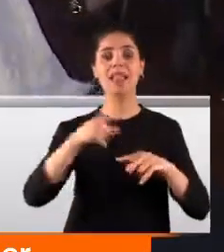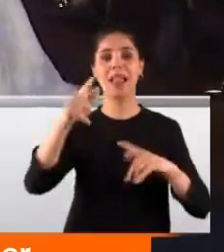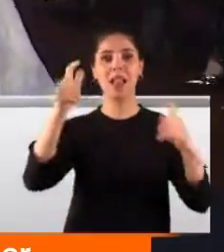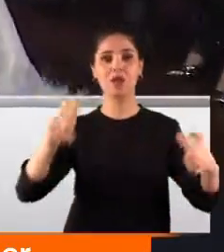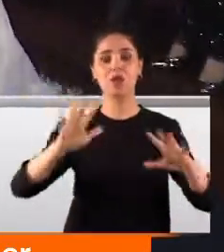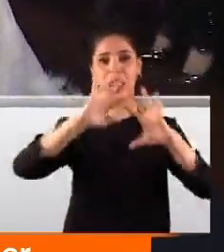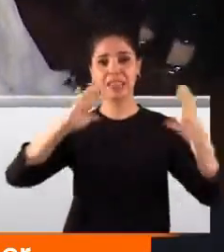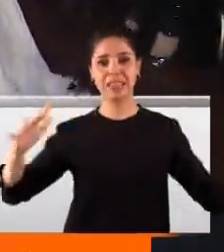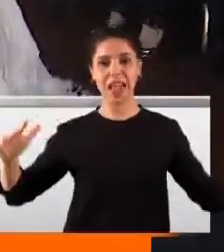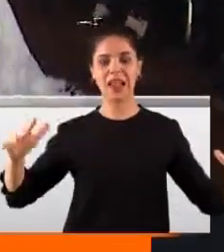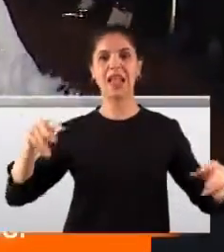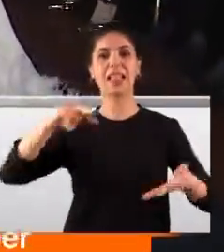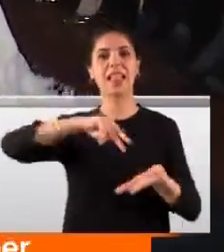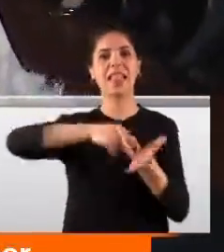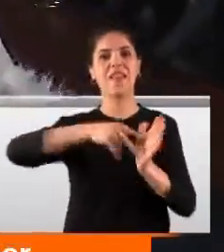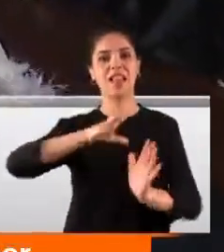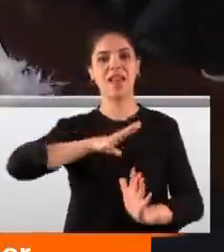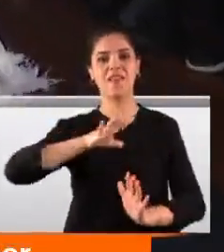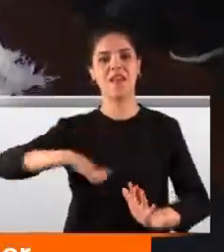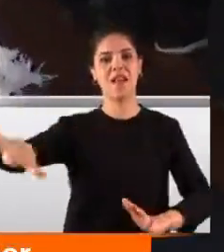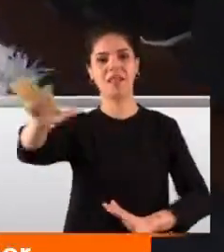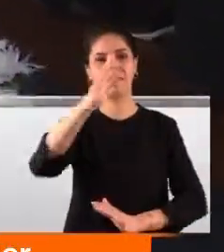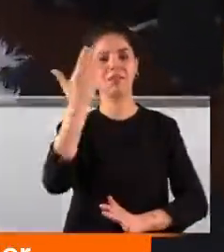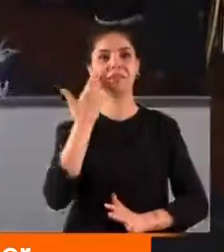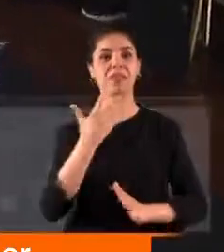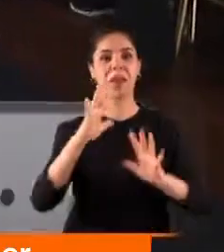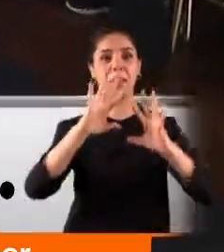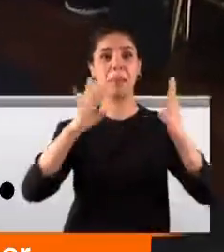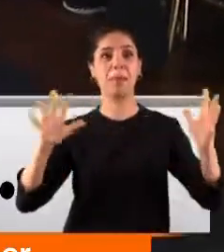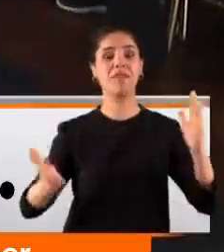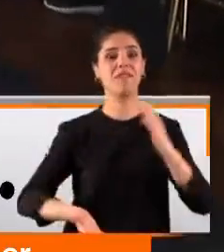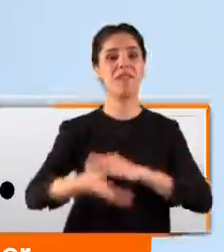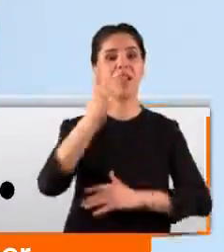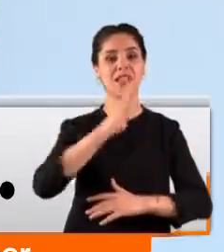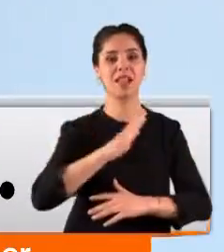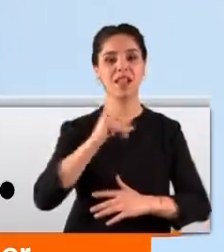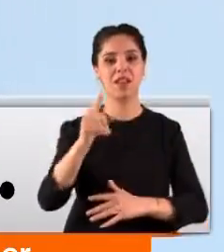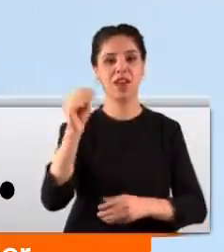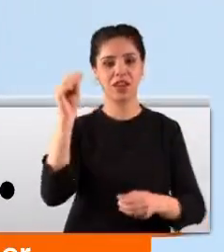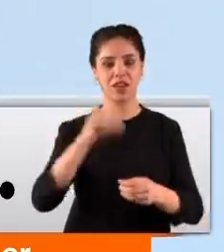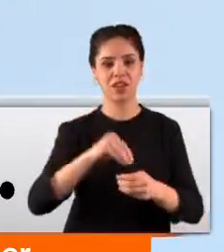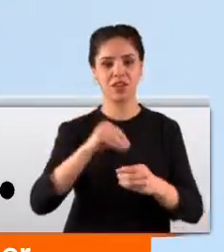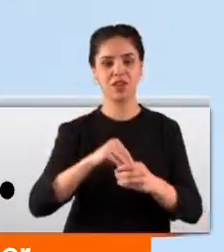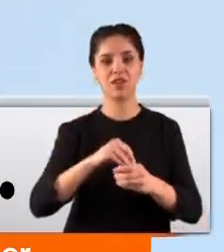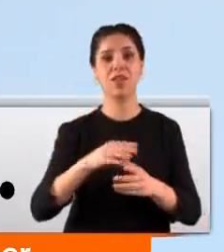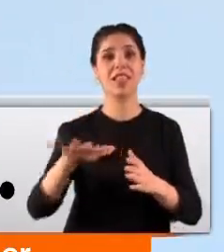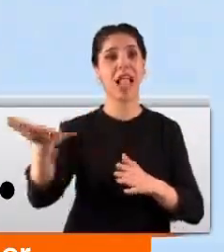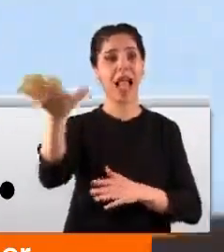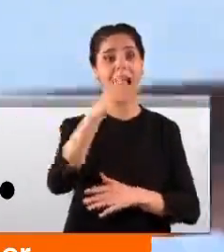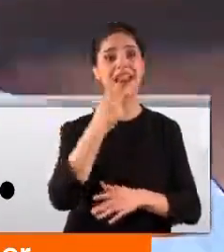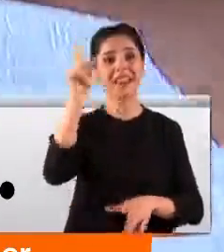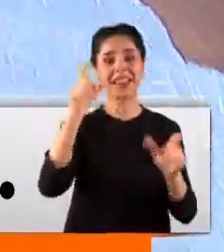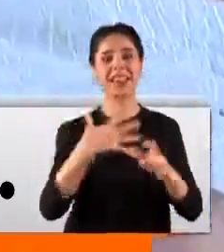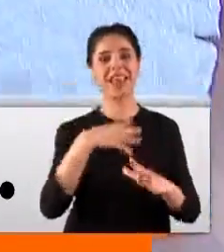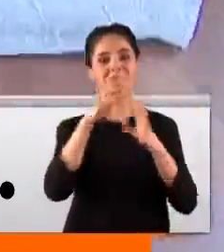yapılan defilede sergilendi. Işıltı ön plandaydı. Gerçekten çok ihtişamlı. İçinde her kadının kendini